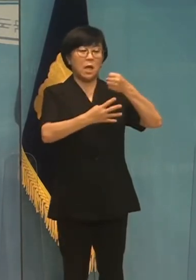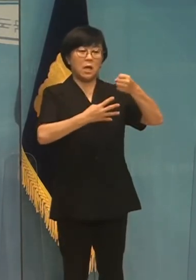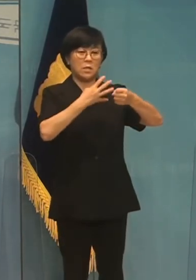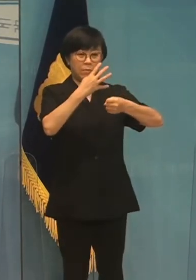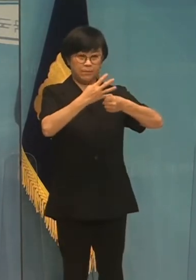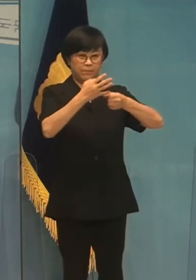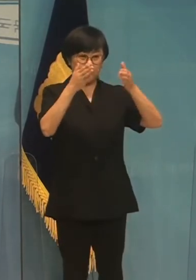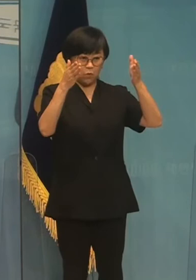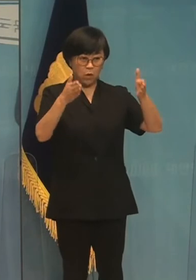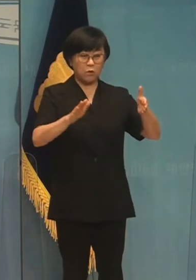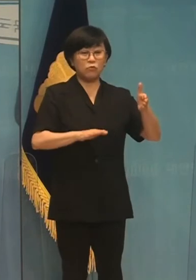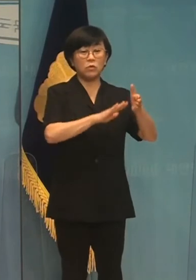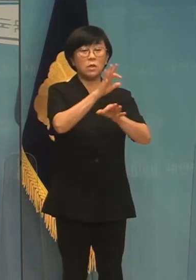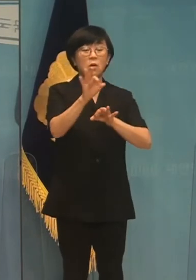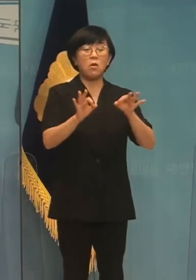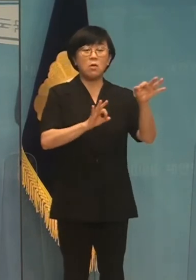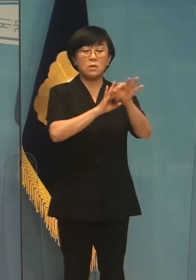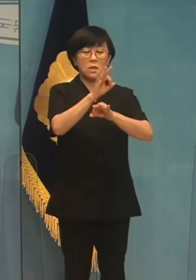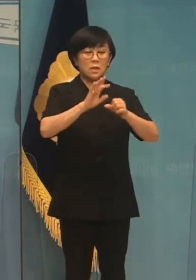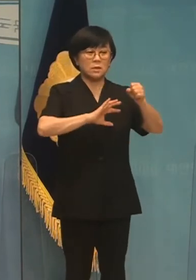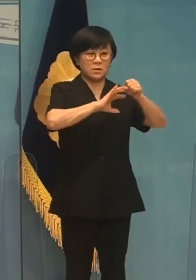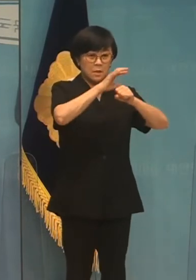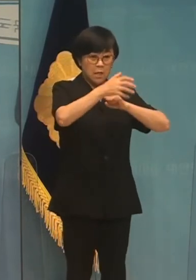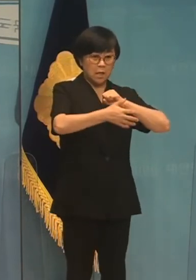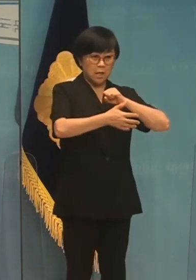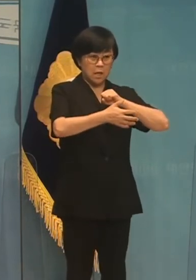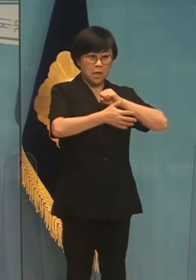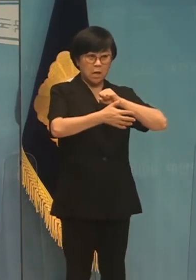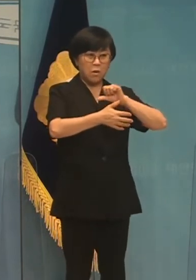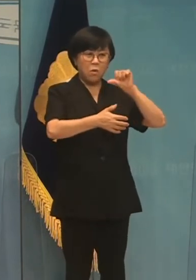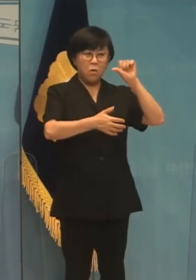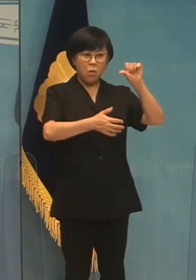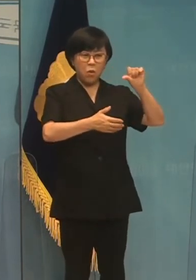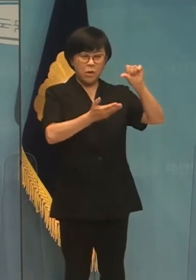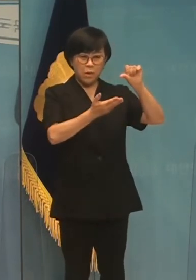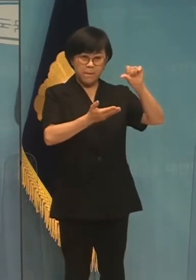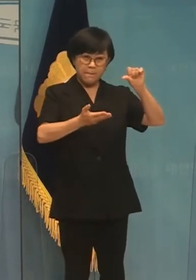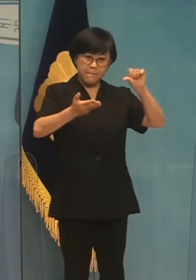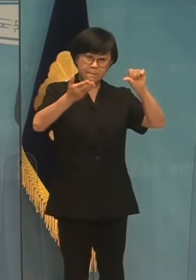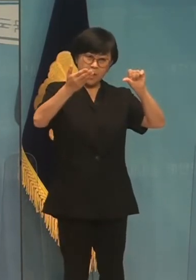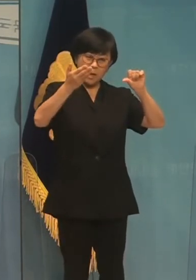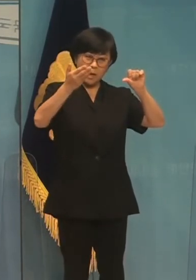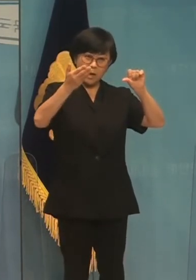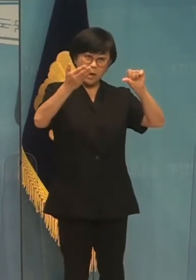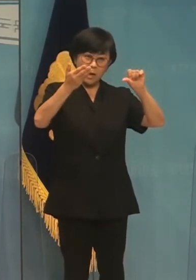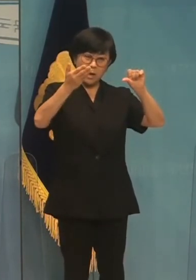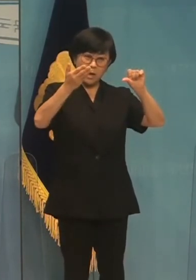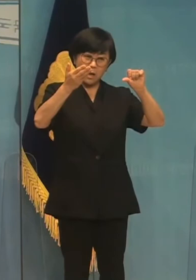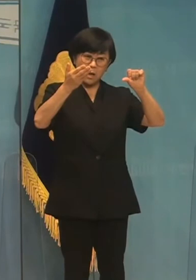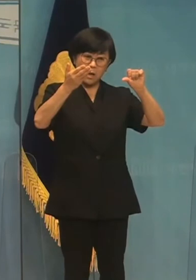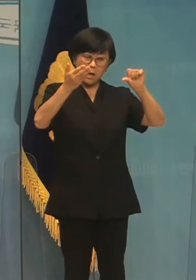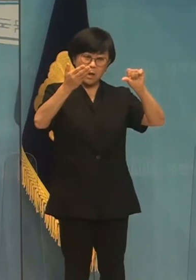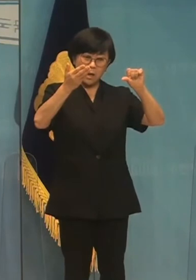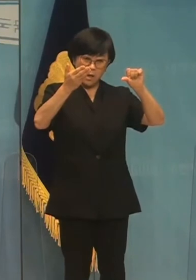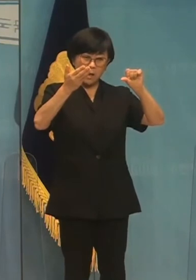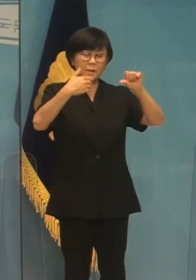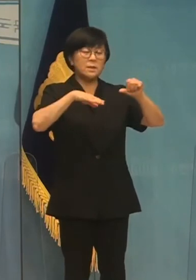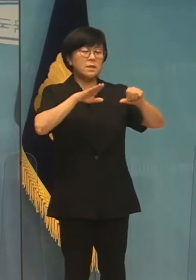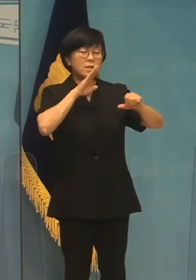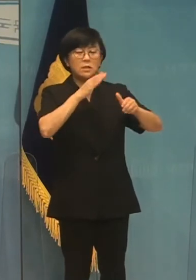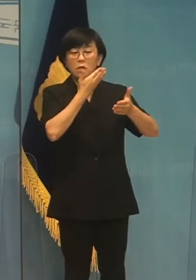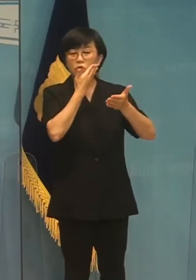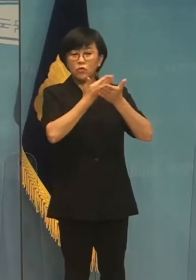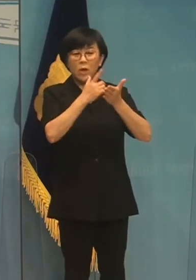4년간 우리 경제가 세계 제5위권으로 도약할 수 있는 절호의